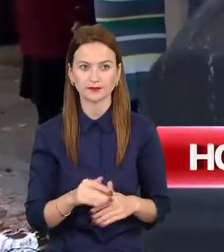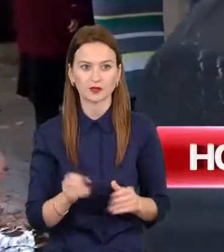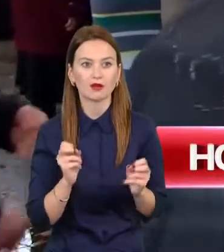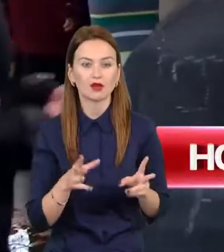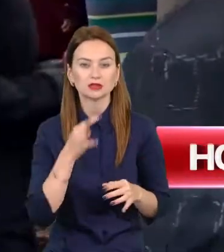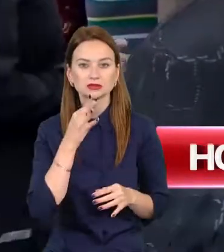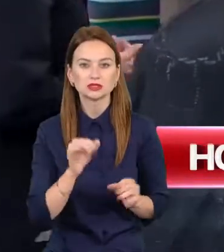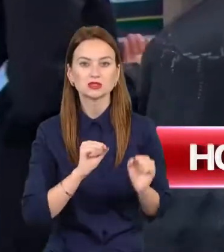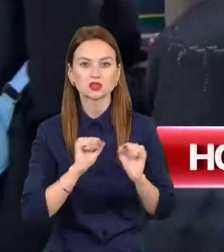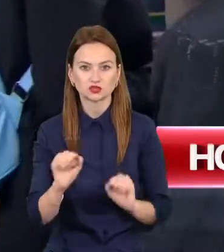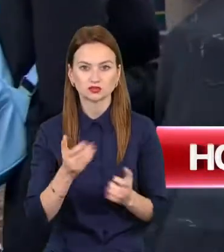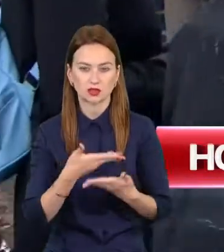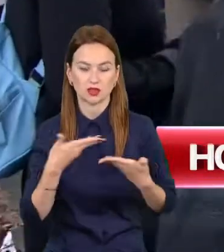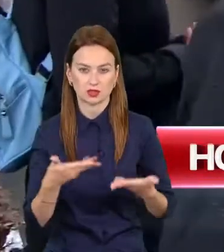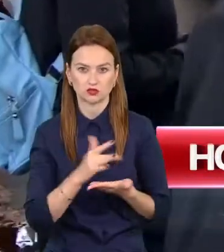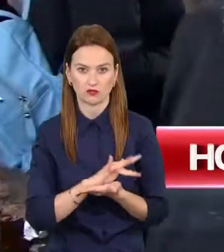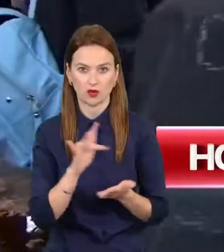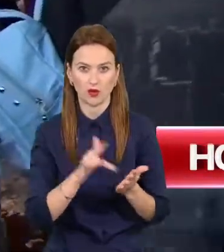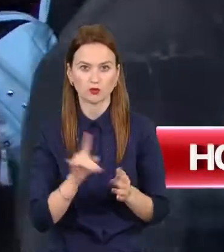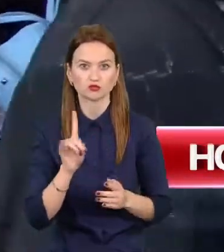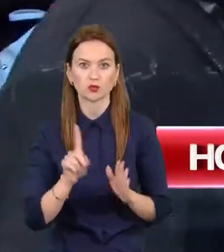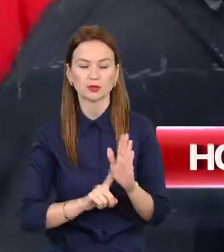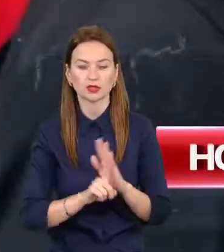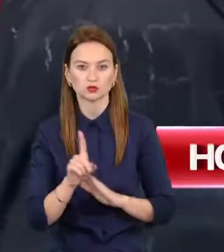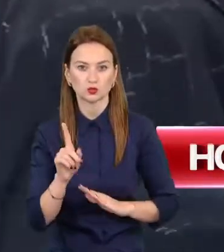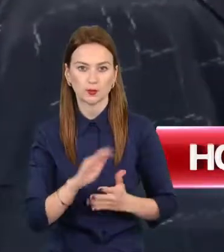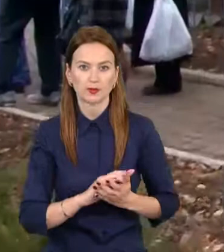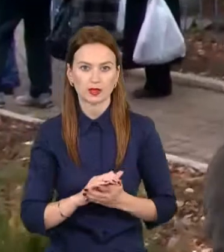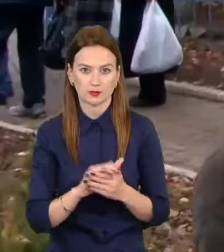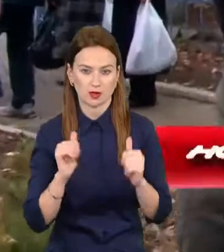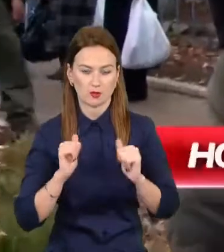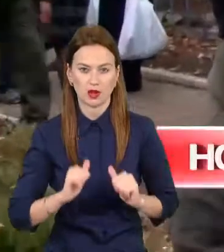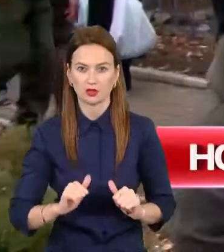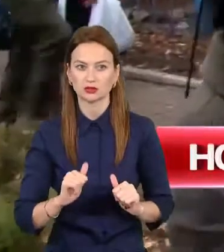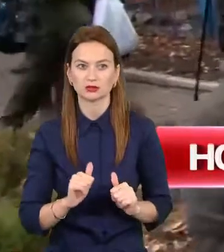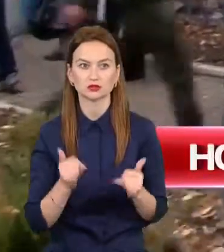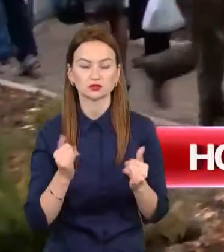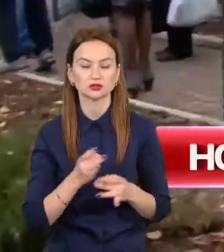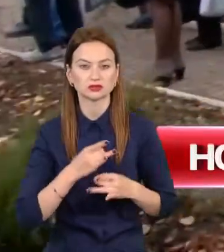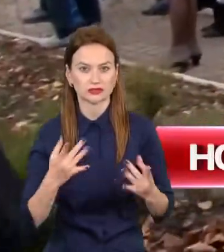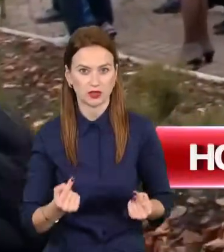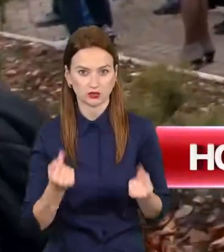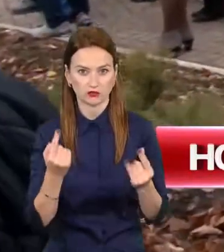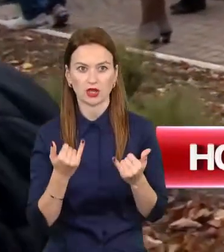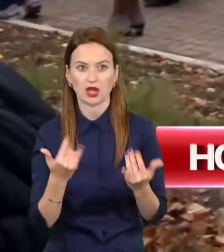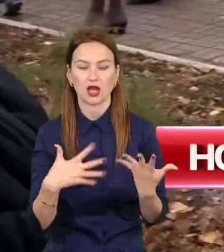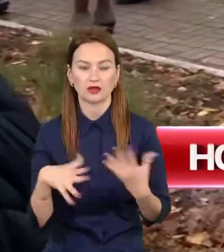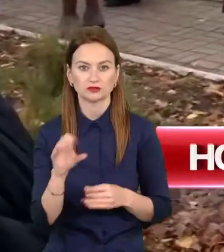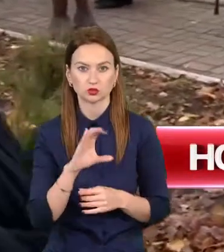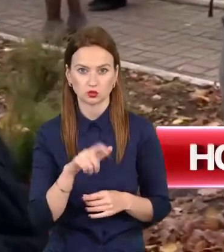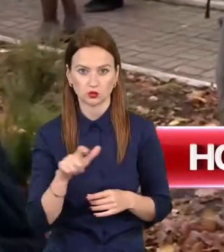сказати, защита нашого міста, щоб наступив мир і благодать. Сьогодні свято велике для всіх